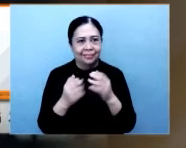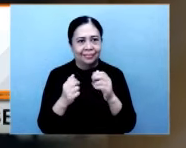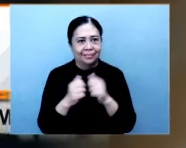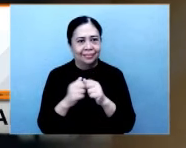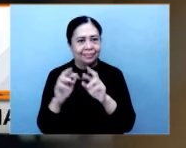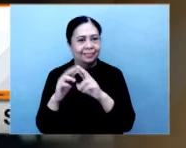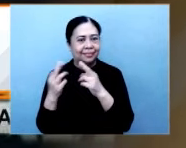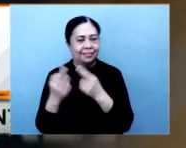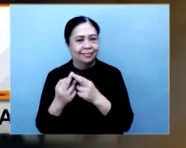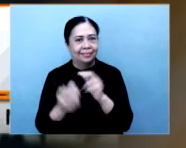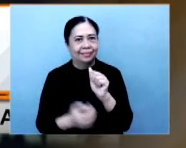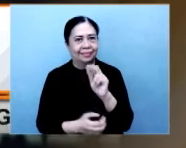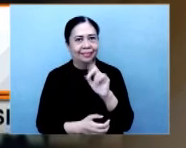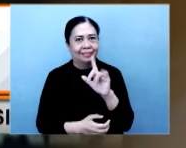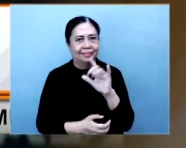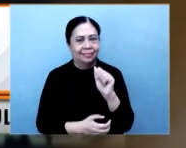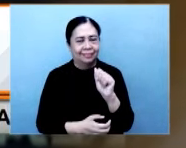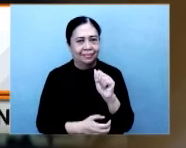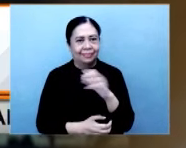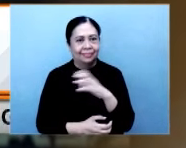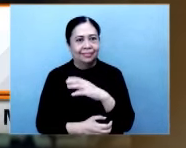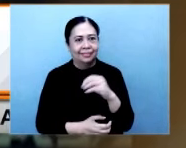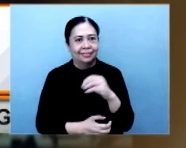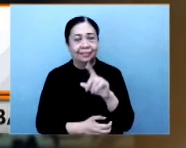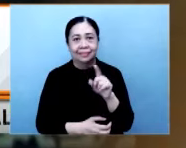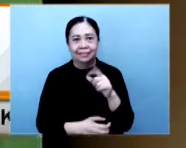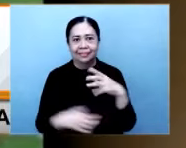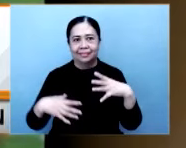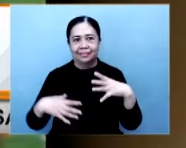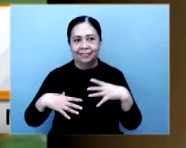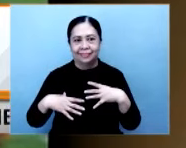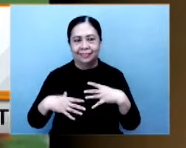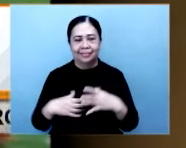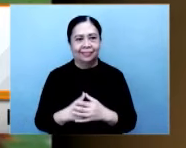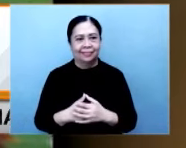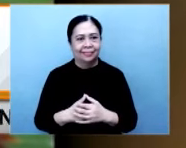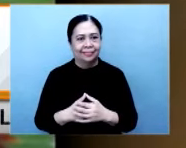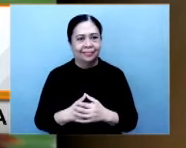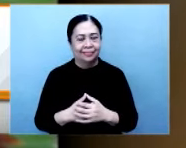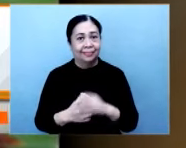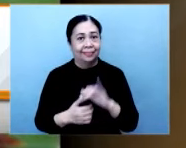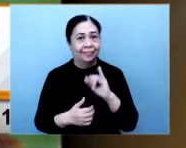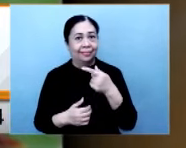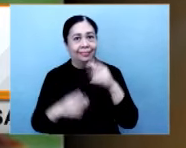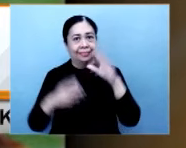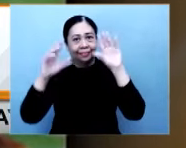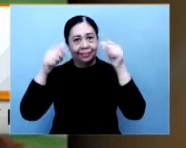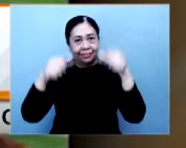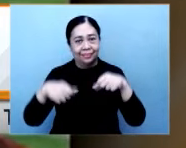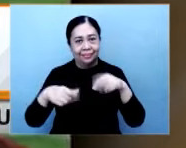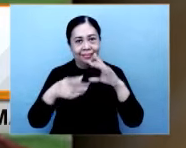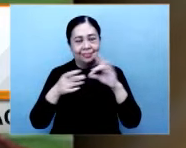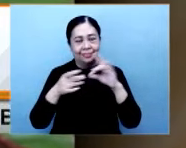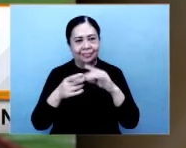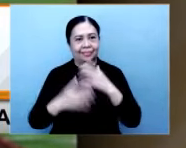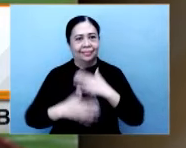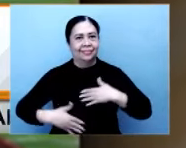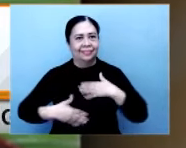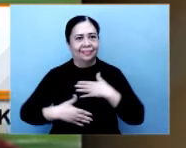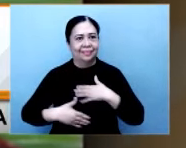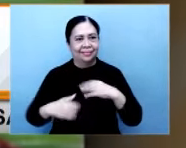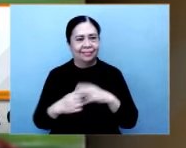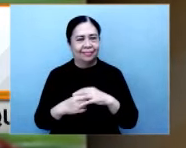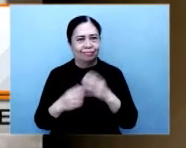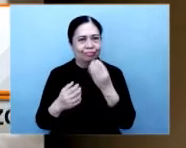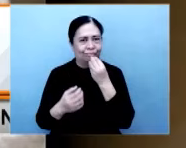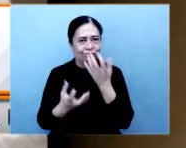ni Angelica Panganiban Homan sa isang bakasyon. Sa IG story ni Angelica, nag-enjoy sila sa isang boodle